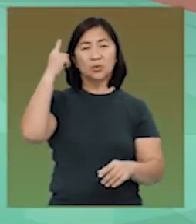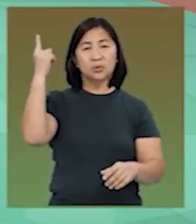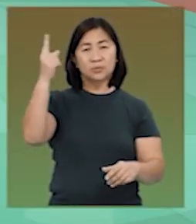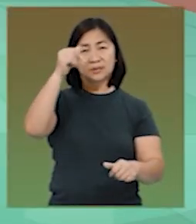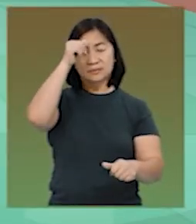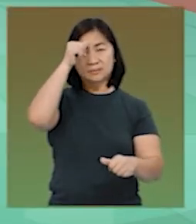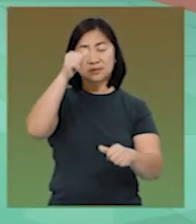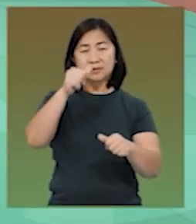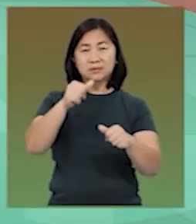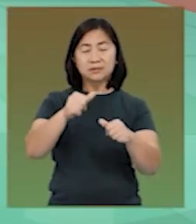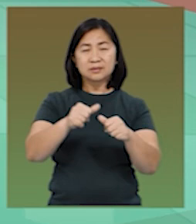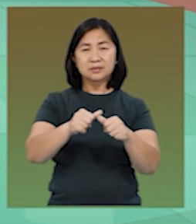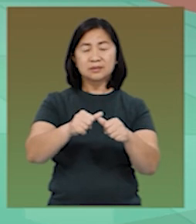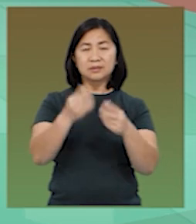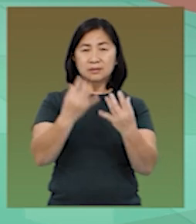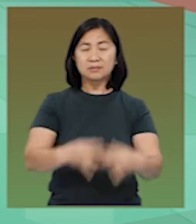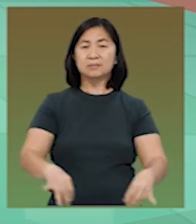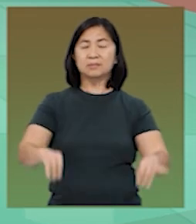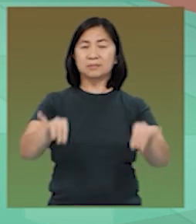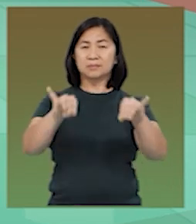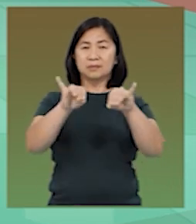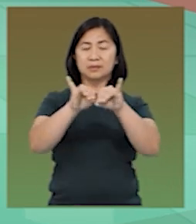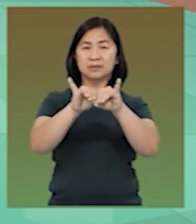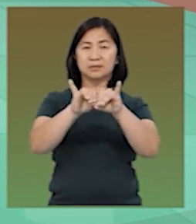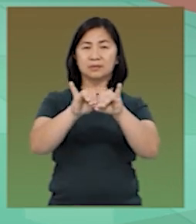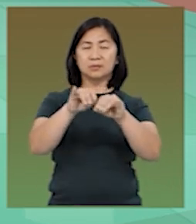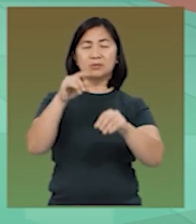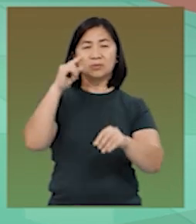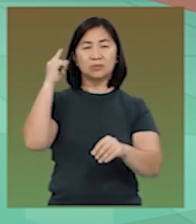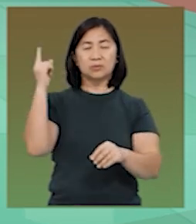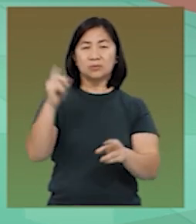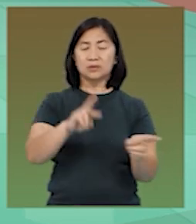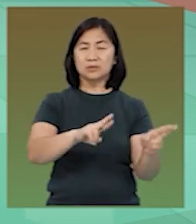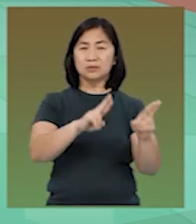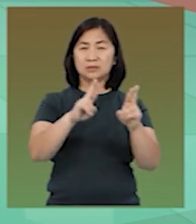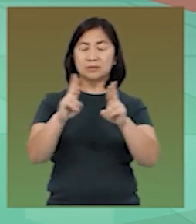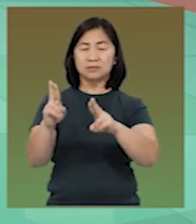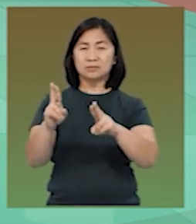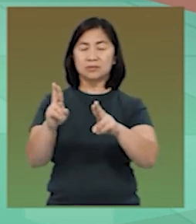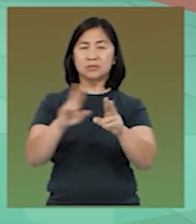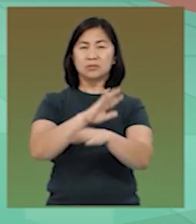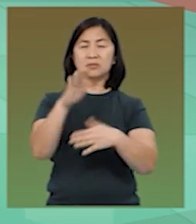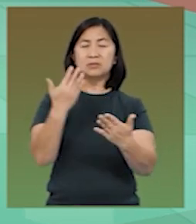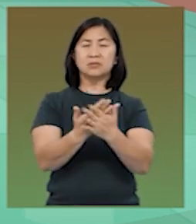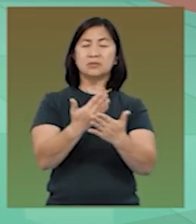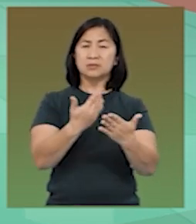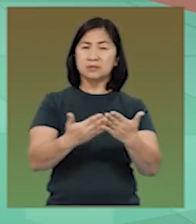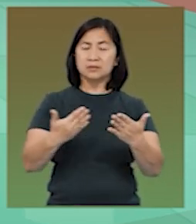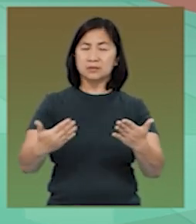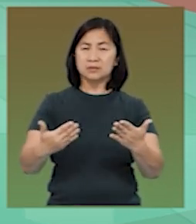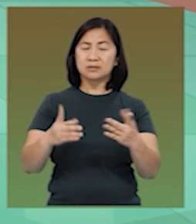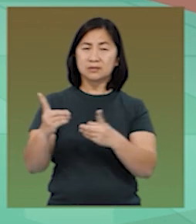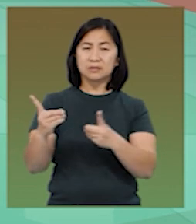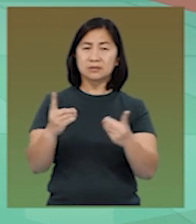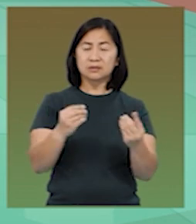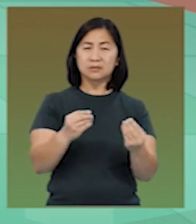Laging tatandaan, mahalaga na maging laging handa sa lahat ng bagay na